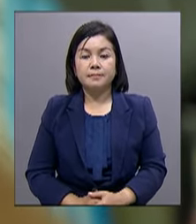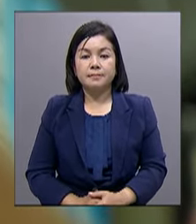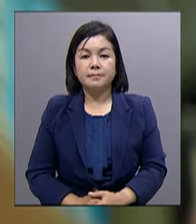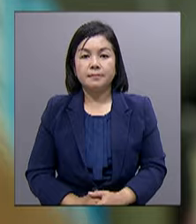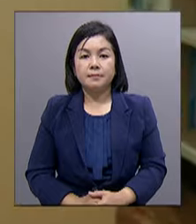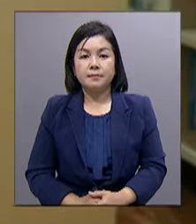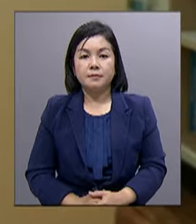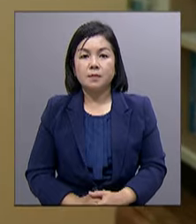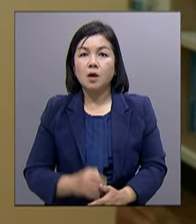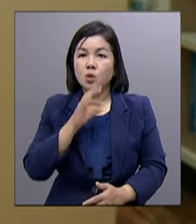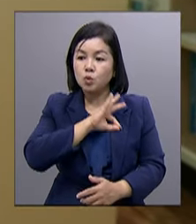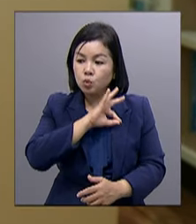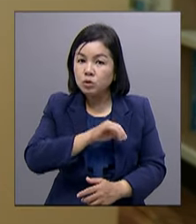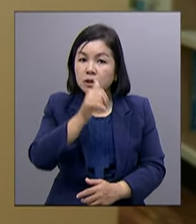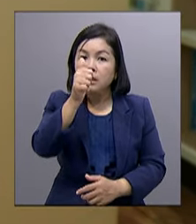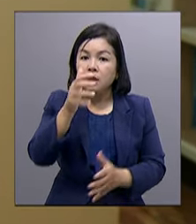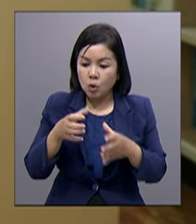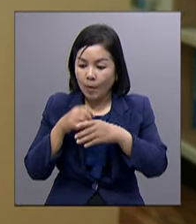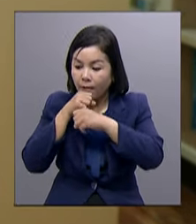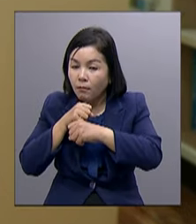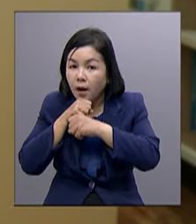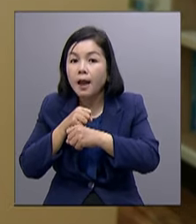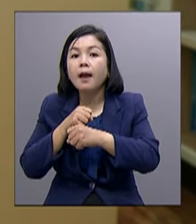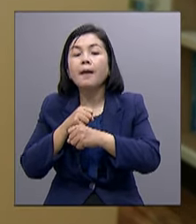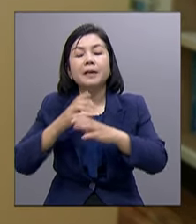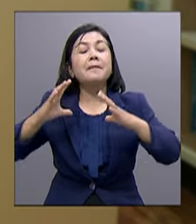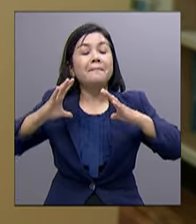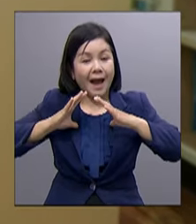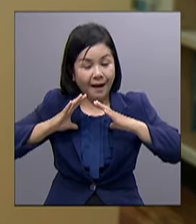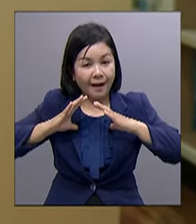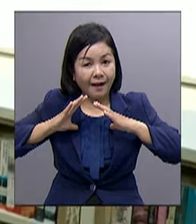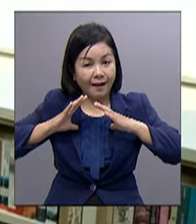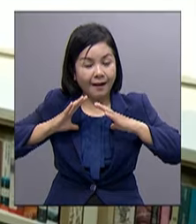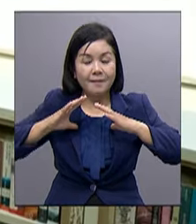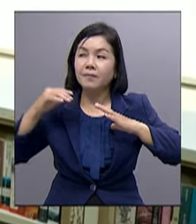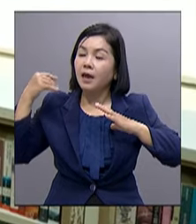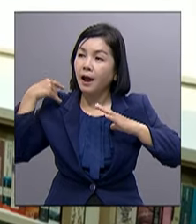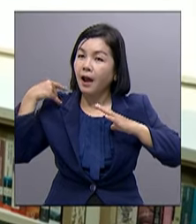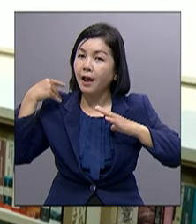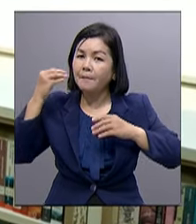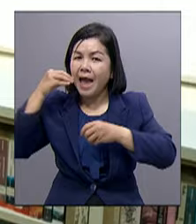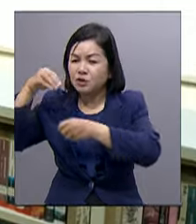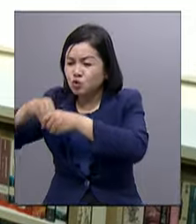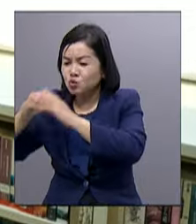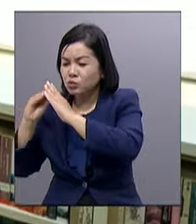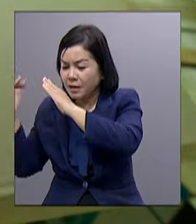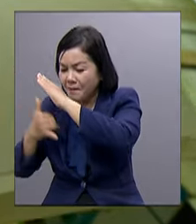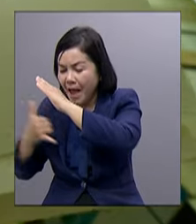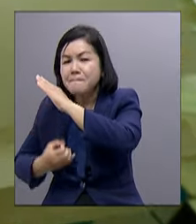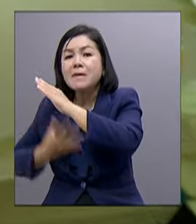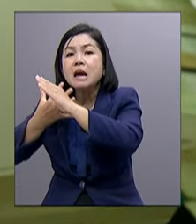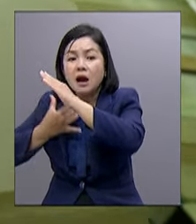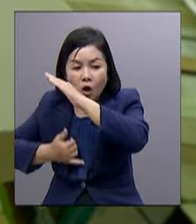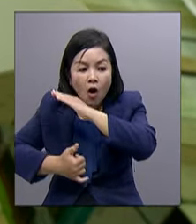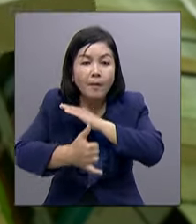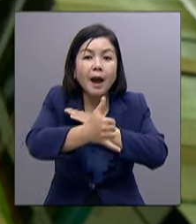รู้สึกดีครับคือผู้สูงอายุจะได้มีที่รีแลกซ์นะแล้วก็อยู่บ้านก็เบื่อก็ออกมาข้างนอกมานั่